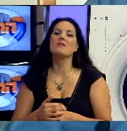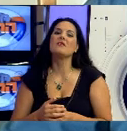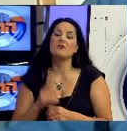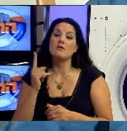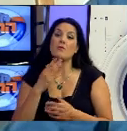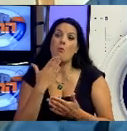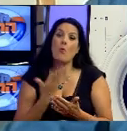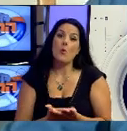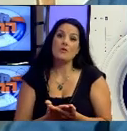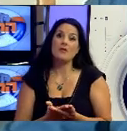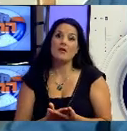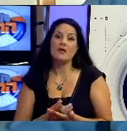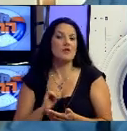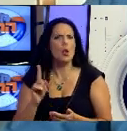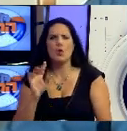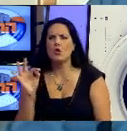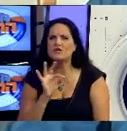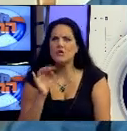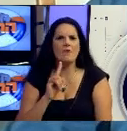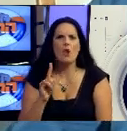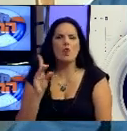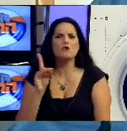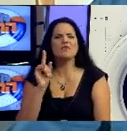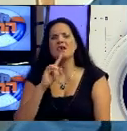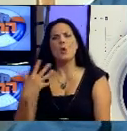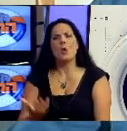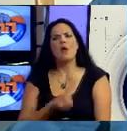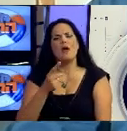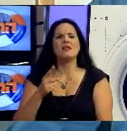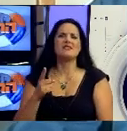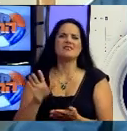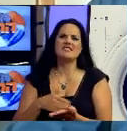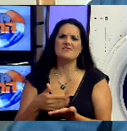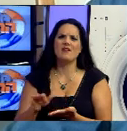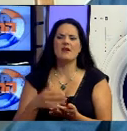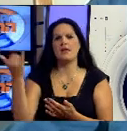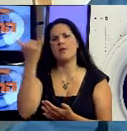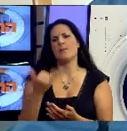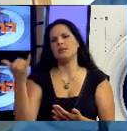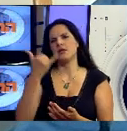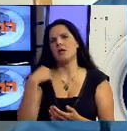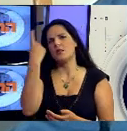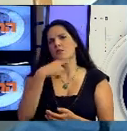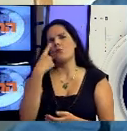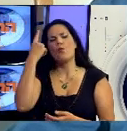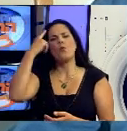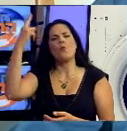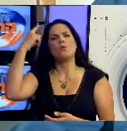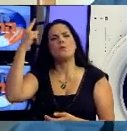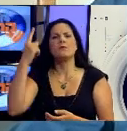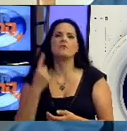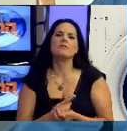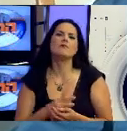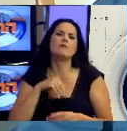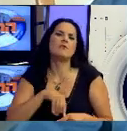מודה שהיא לא טולסטוי ולא דוסטויבסקי, היא לא לוקחת כאן צבעים ומציירת דמות מהשראתה או